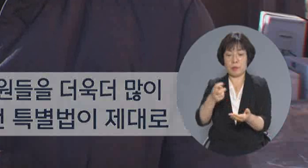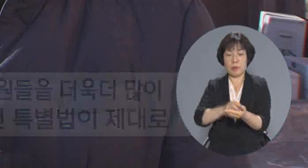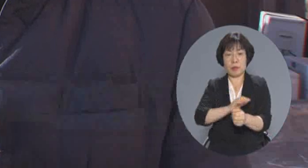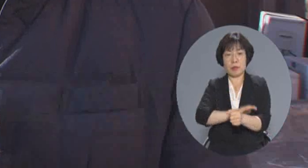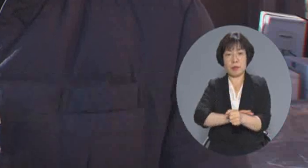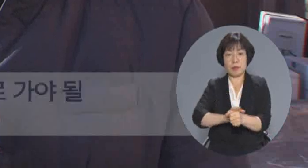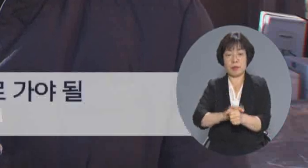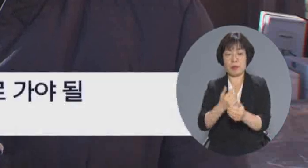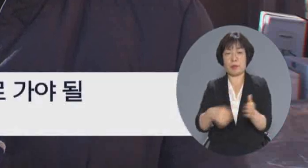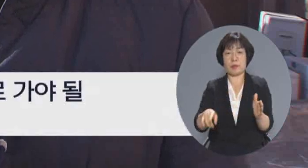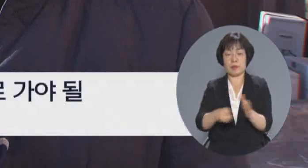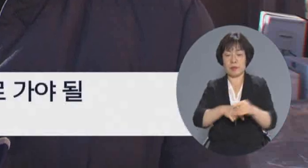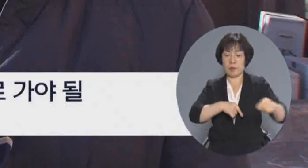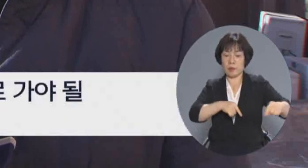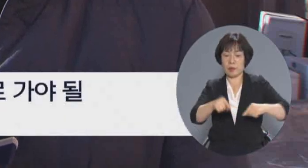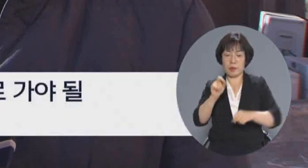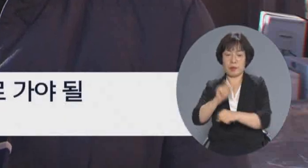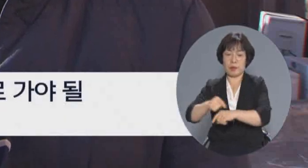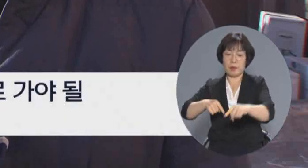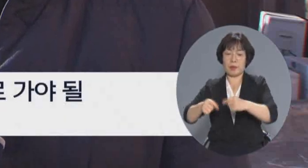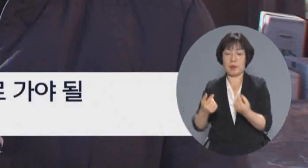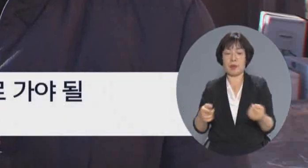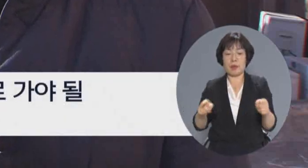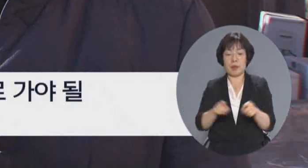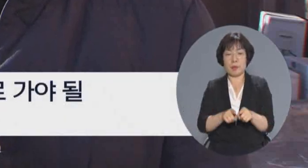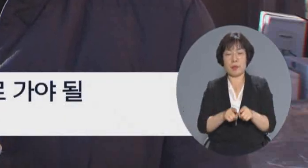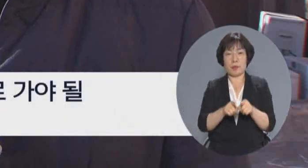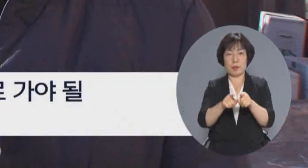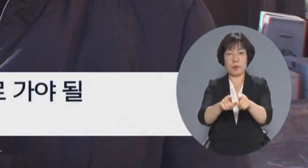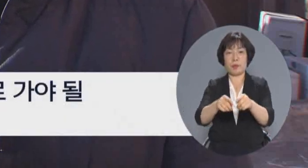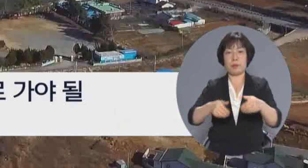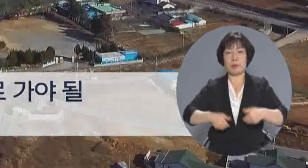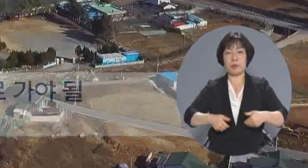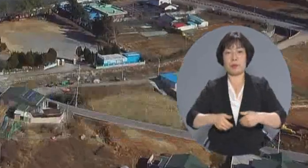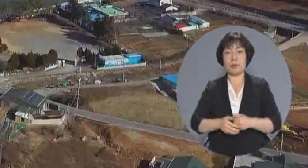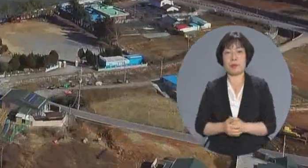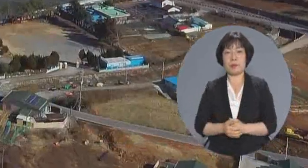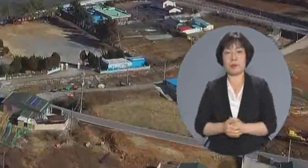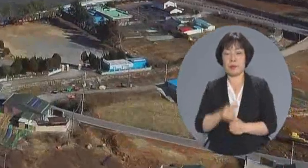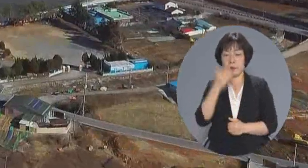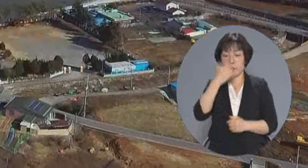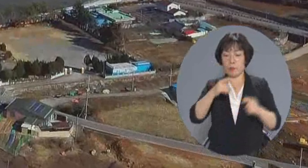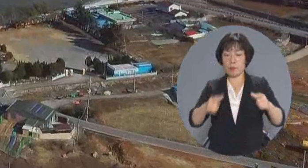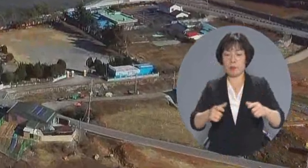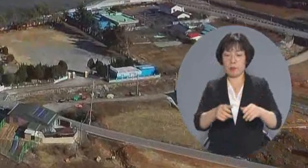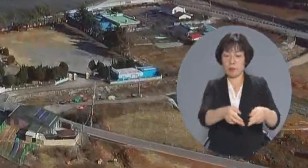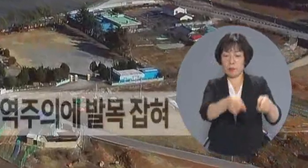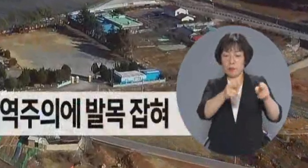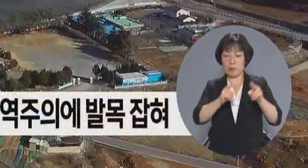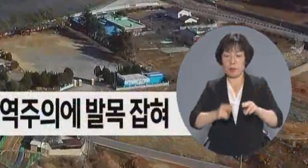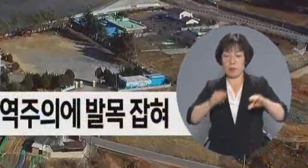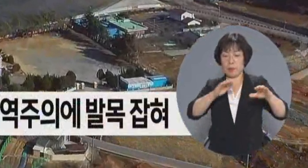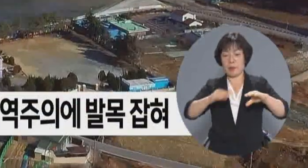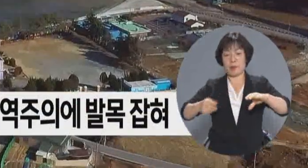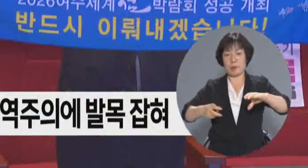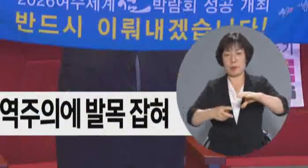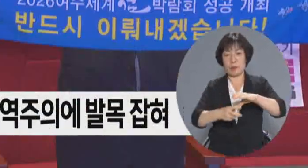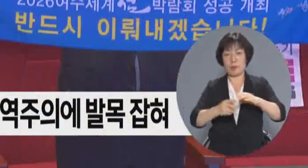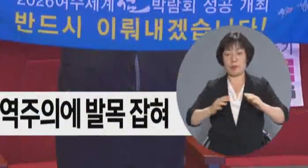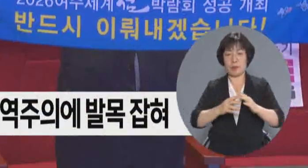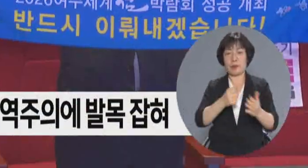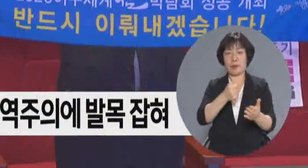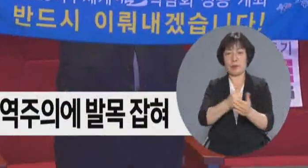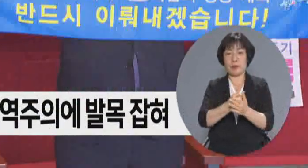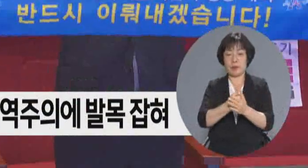역할을 하려면 정치와 행정이 공동으로 좀 가야 될 필요가 있을 것 같습니다. 여수에서는 남해간 해저터널 건설 확정과